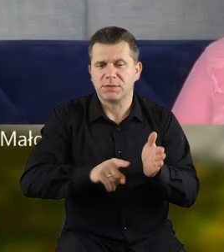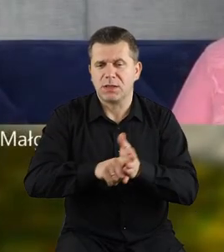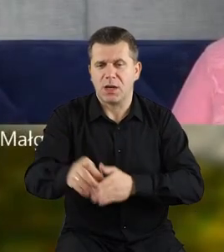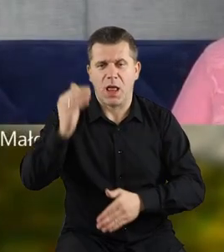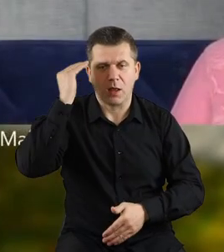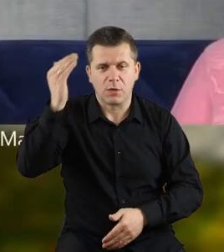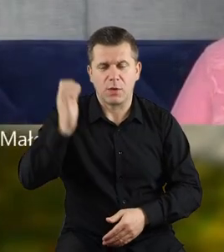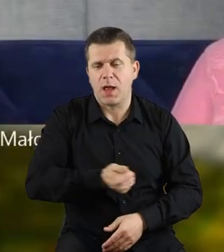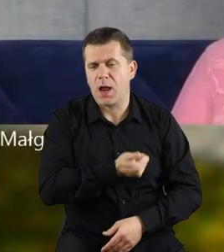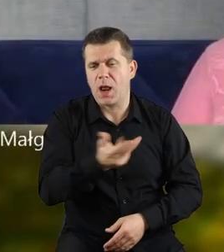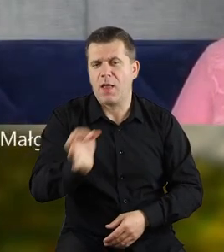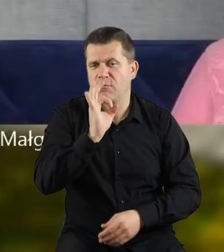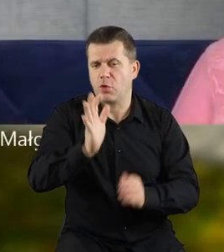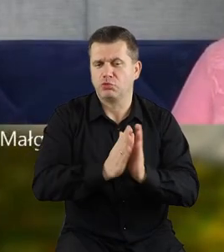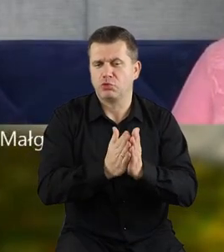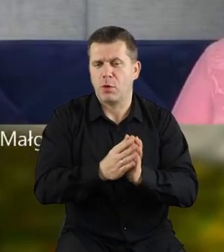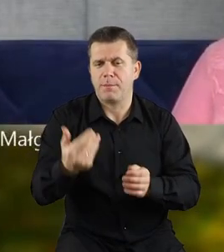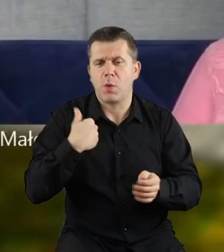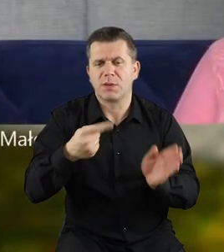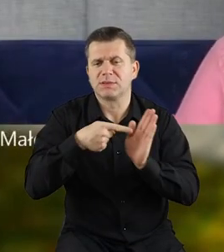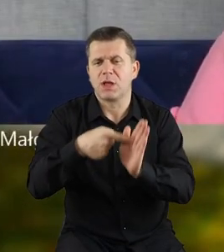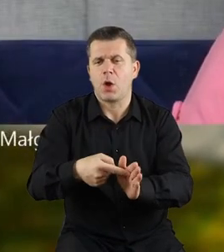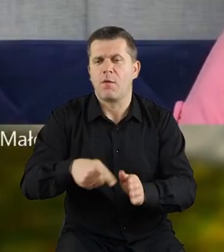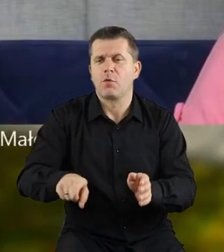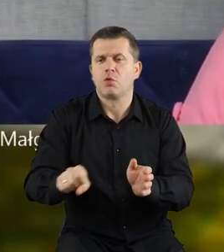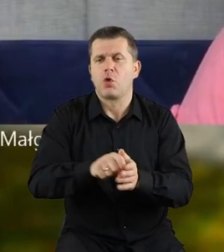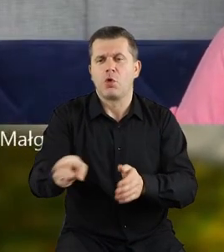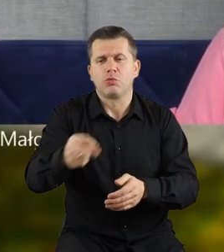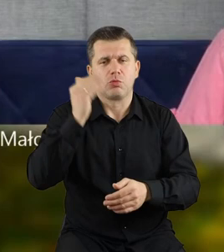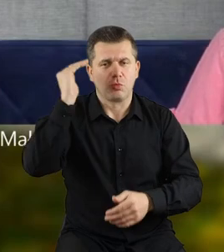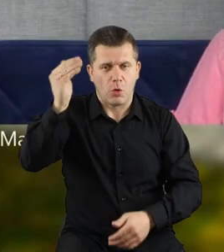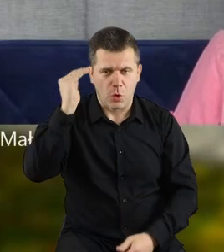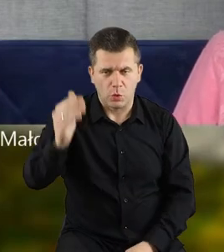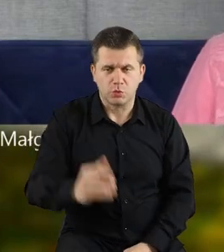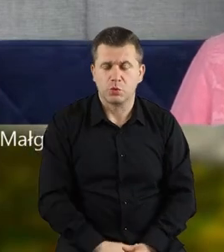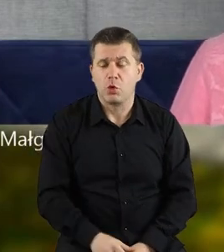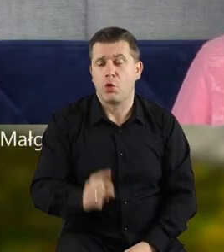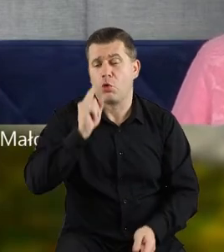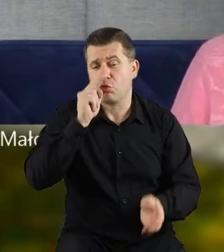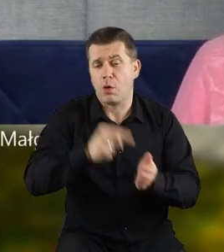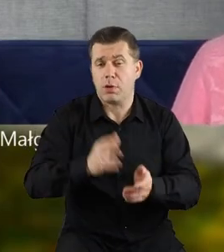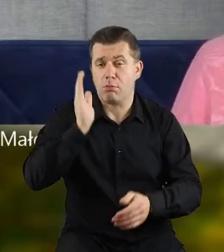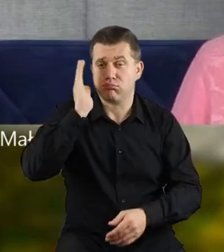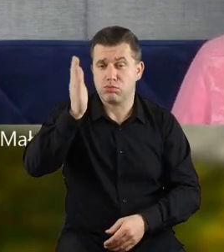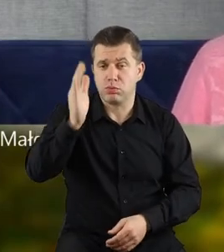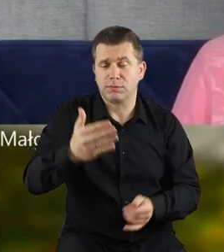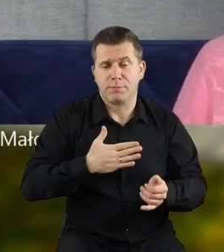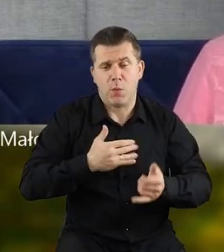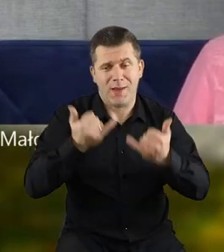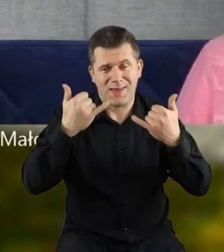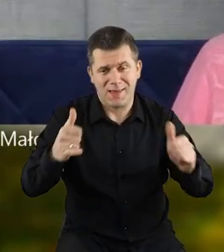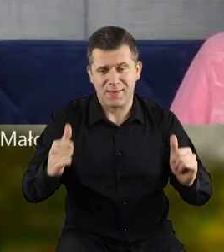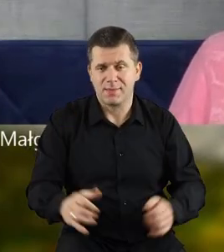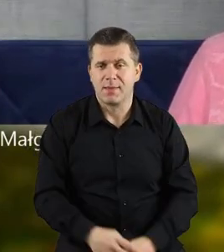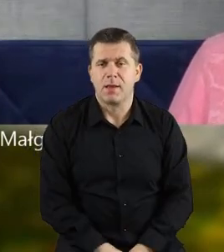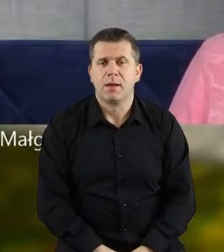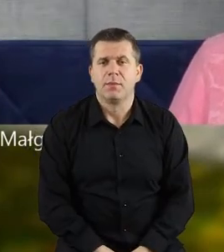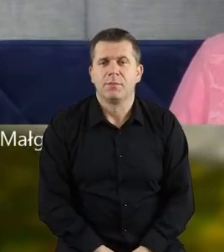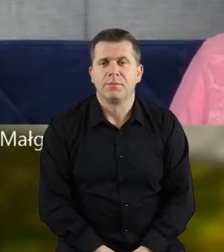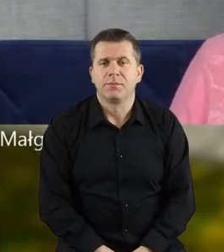powieściopisarka dla dorosłych. Kilka twoich pierwszych książek to są książki skierowane do czytelnika dorosłego. Dopiero później pojawiły się te inne.